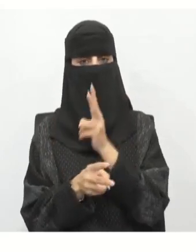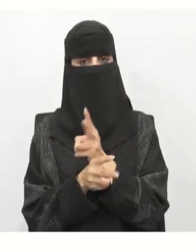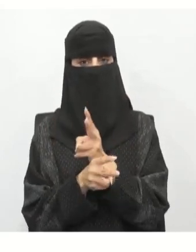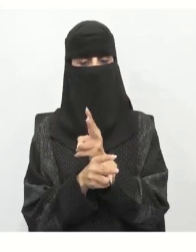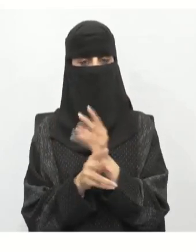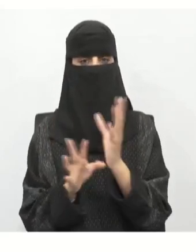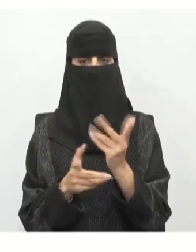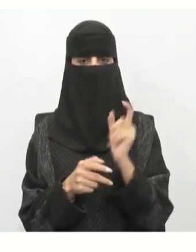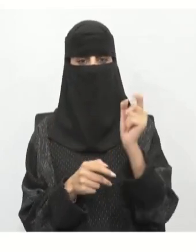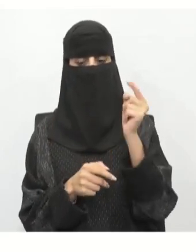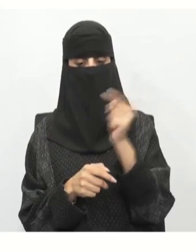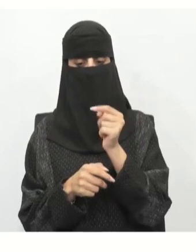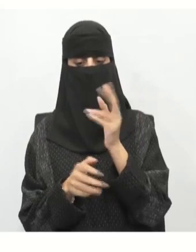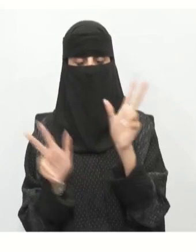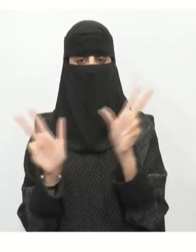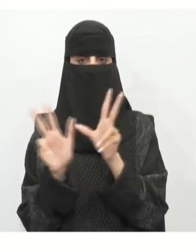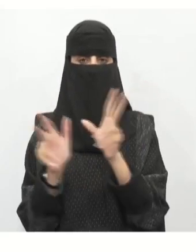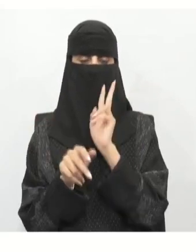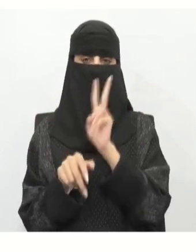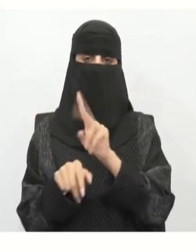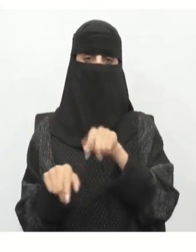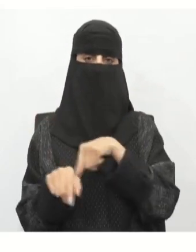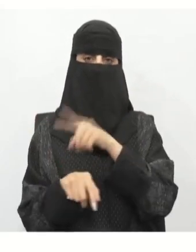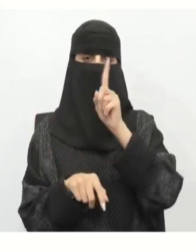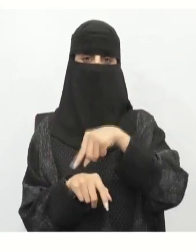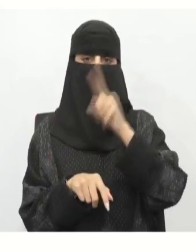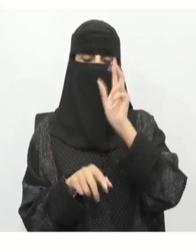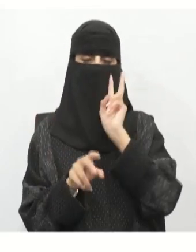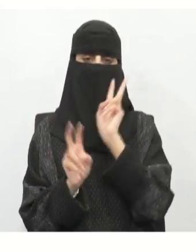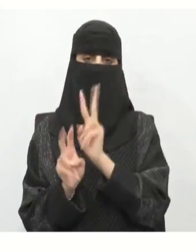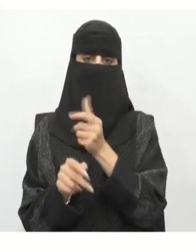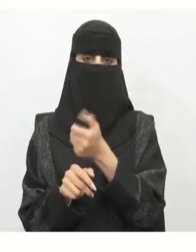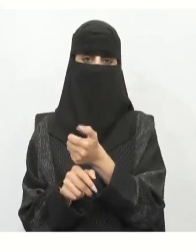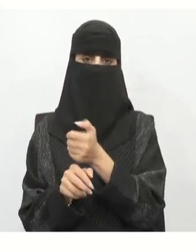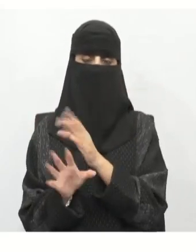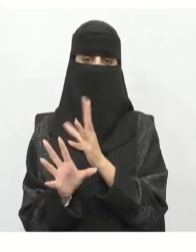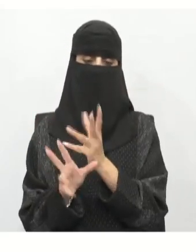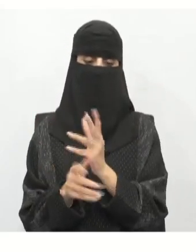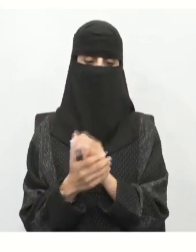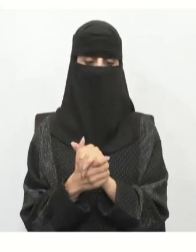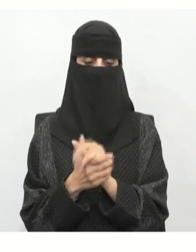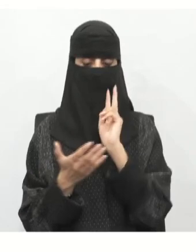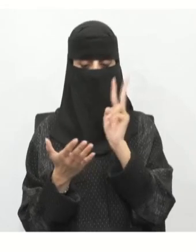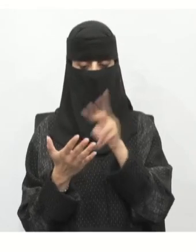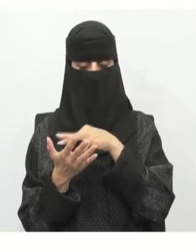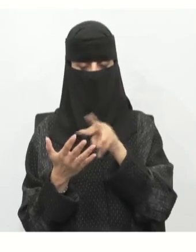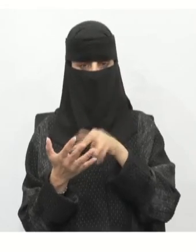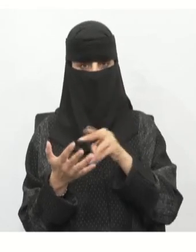في مشاهده التلفاز طوال الوقت ثانيا القراءه